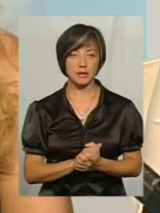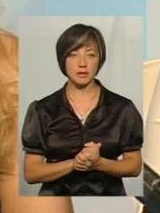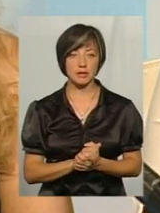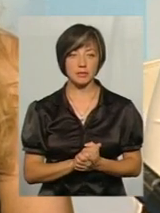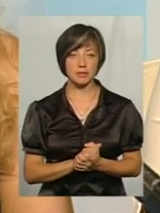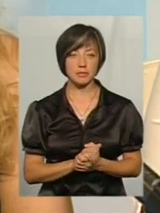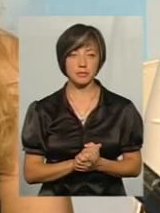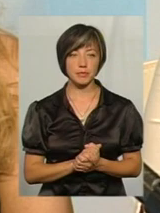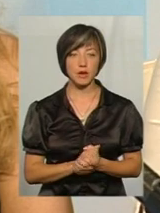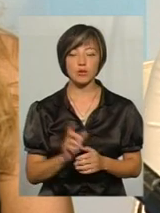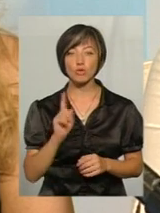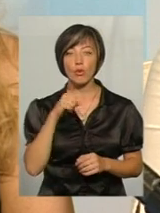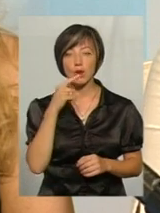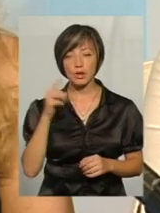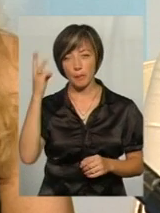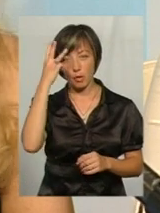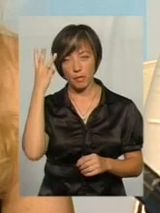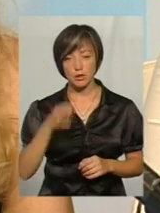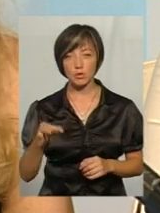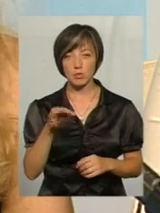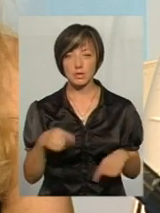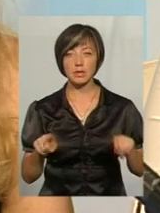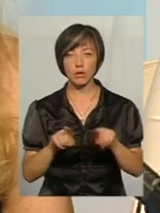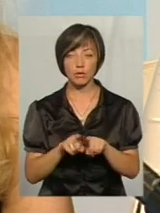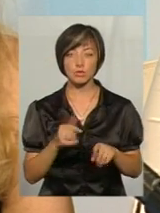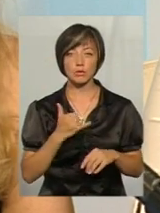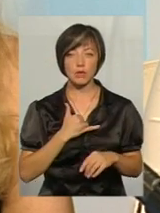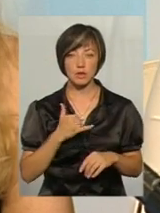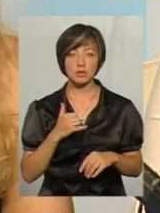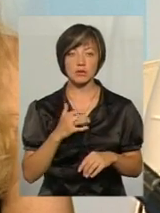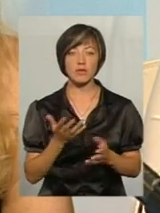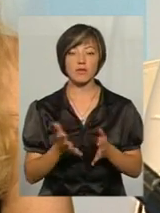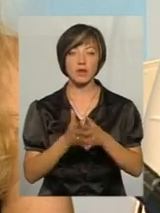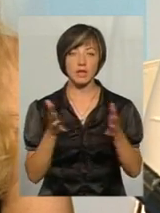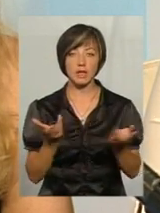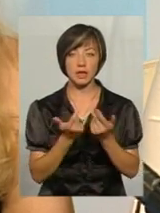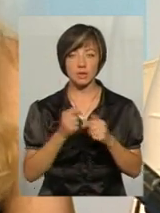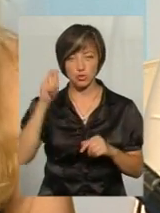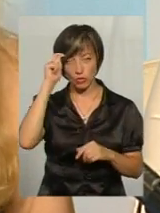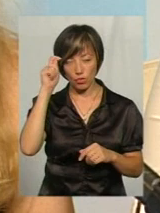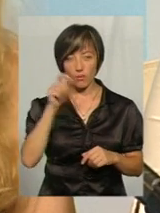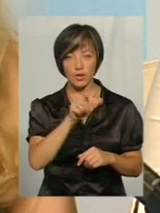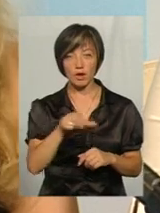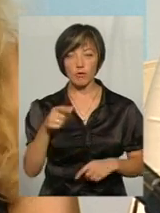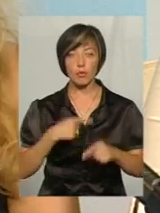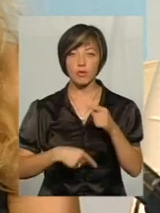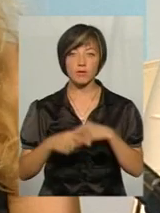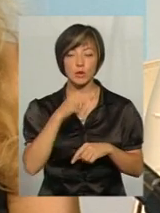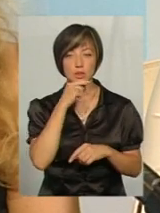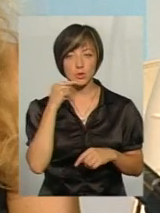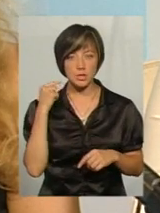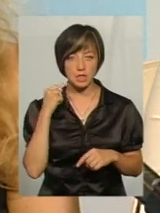документи надсилаємо. Якщо говорити по Хмельницькій області, то також у нас велика кількість чоловіків, які повернулися з